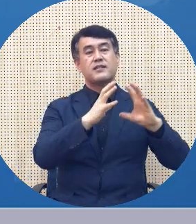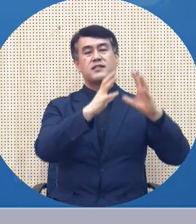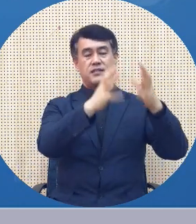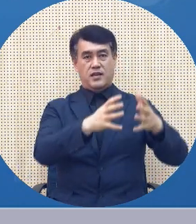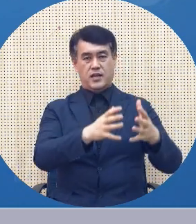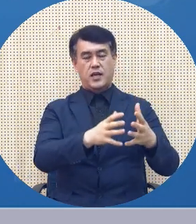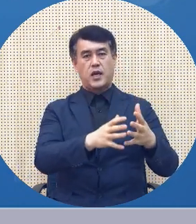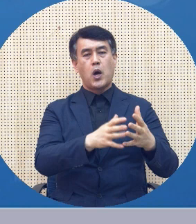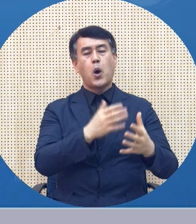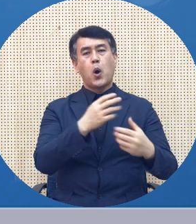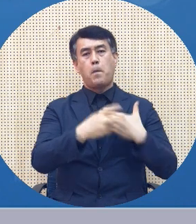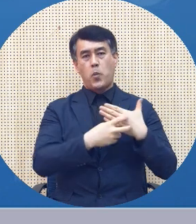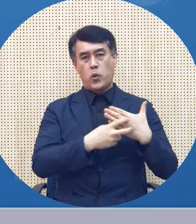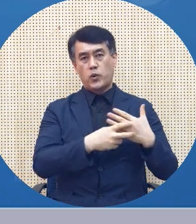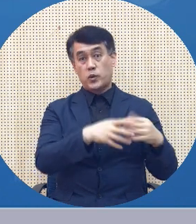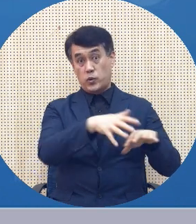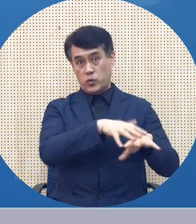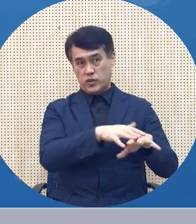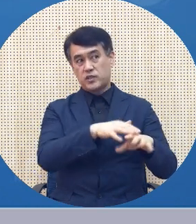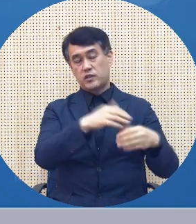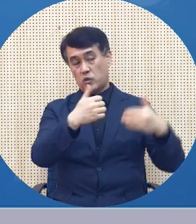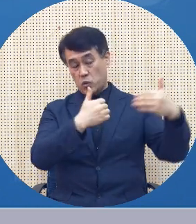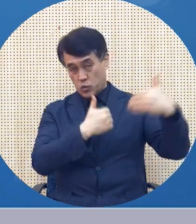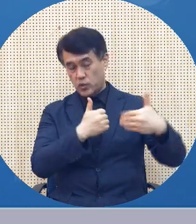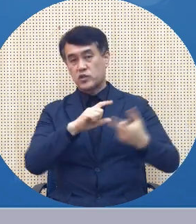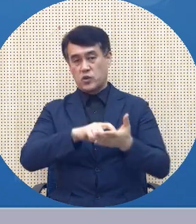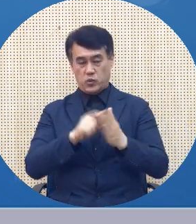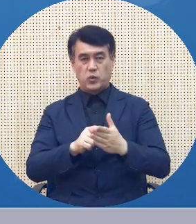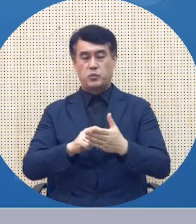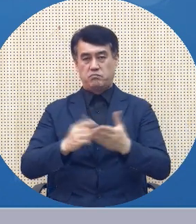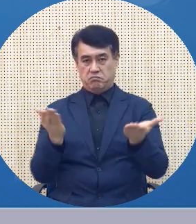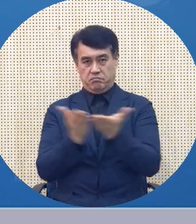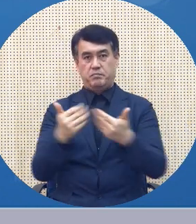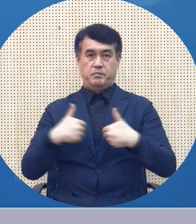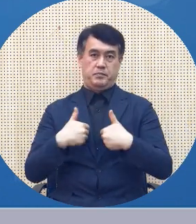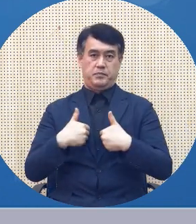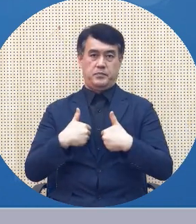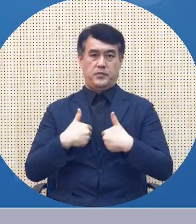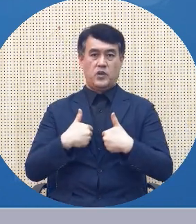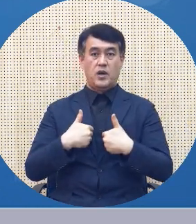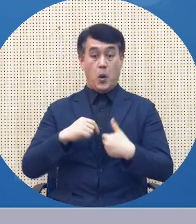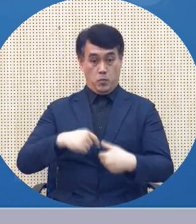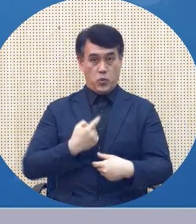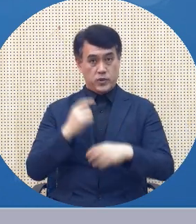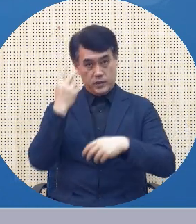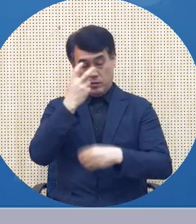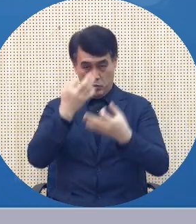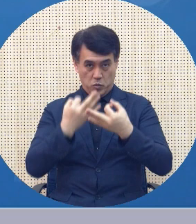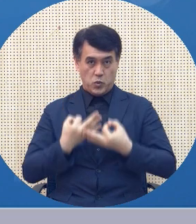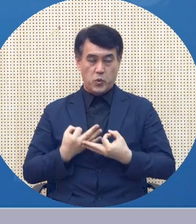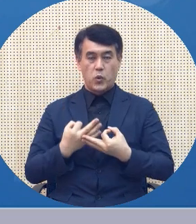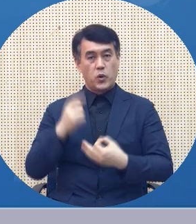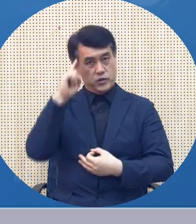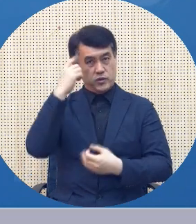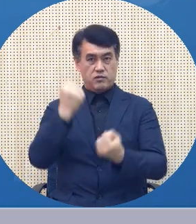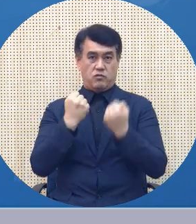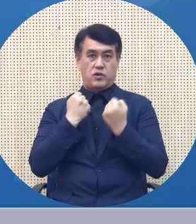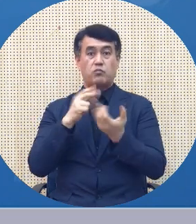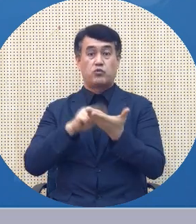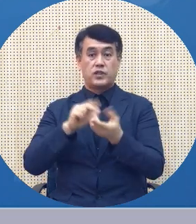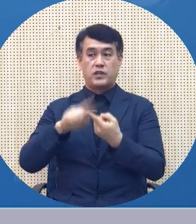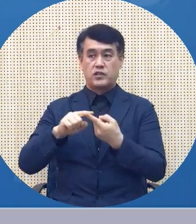권고 수준으로 확대되어야 합니다. 정서적 투자는 스스로를 살피고 정신건강 문제에 대해